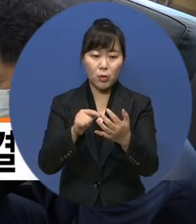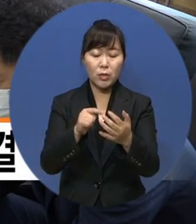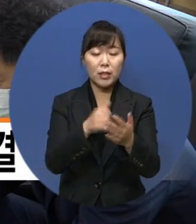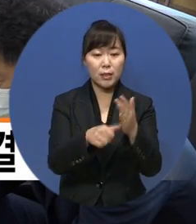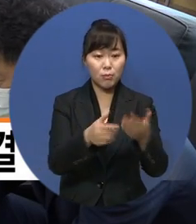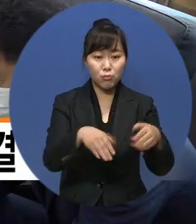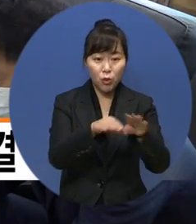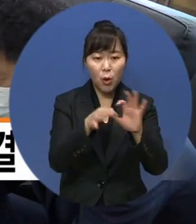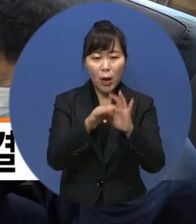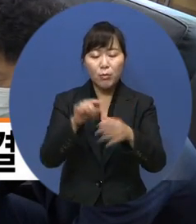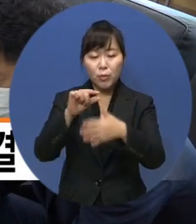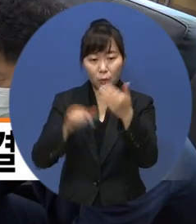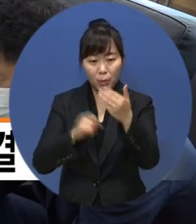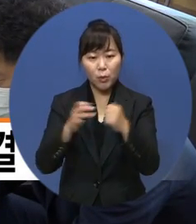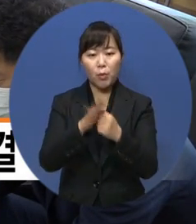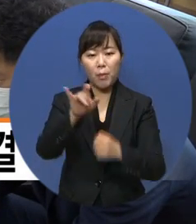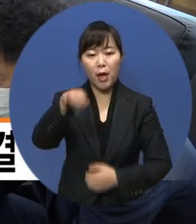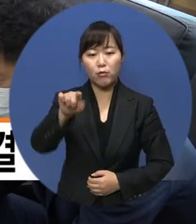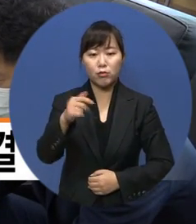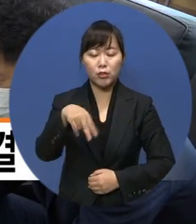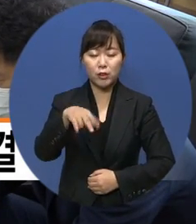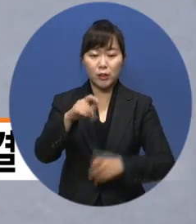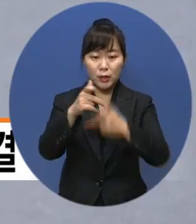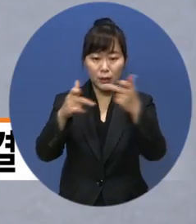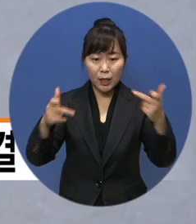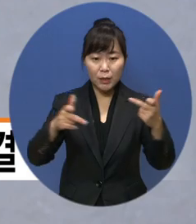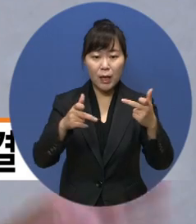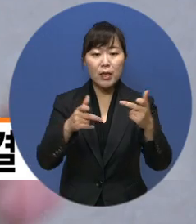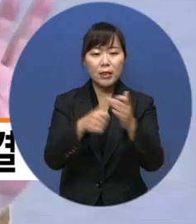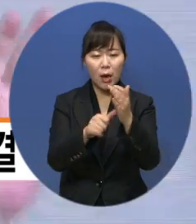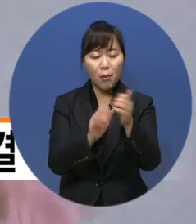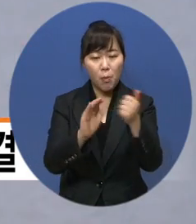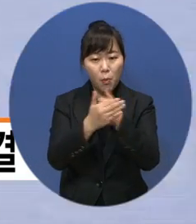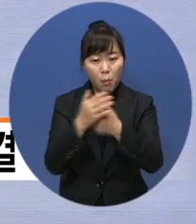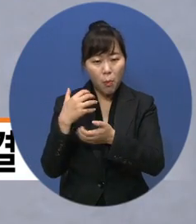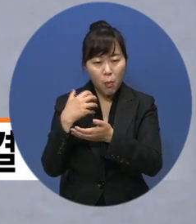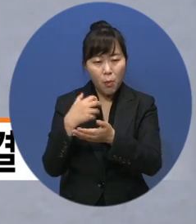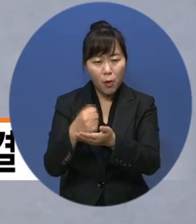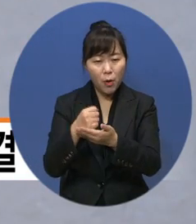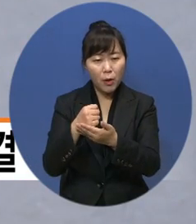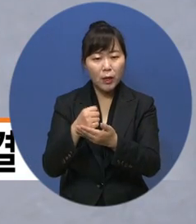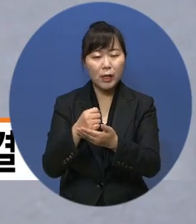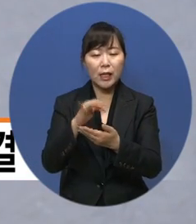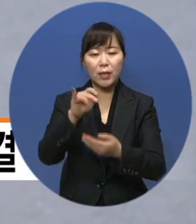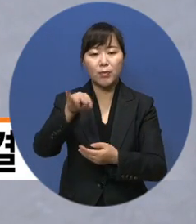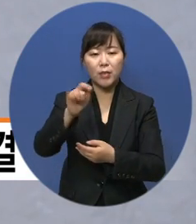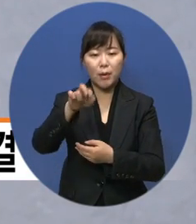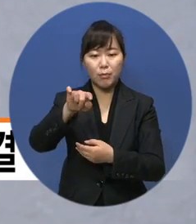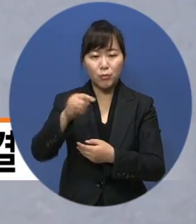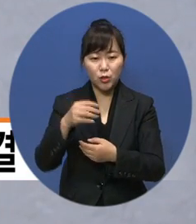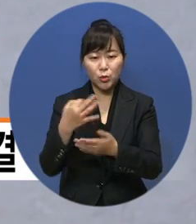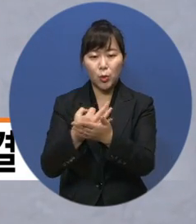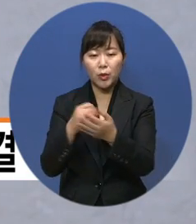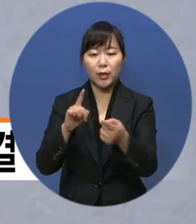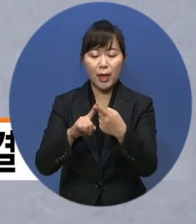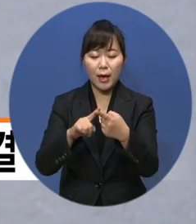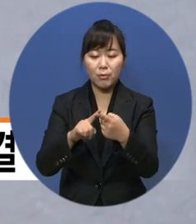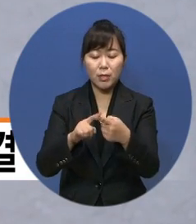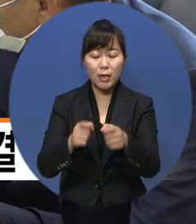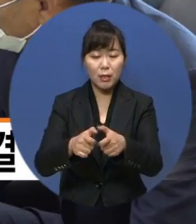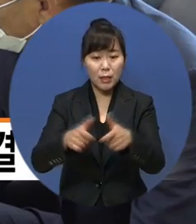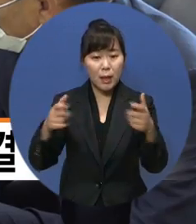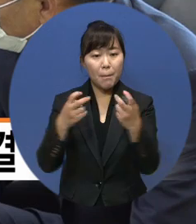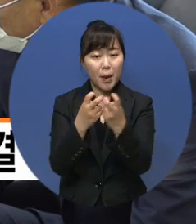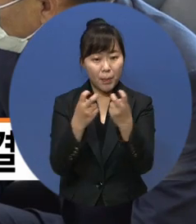상호지원, 그리고 백운산 산림자원 보존연구와 임산물 소득 증대 방안 등이 담겨 있습니다. 이번